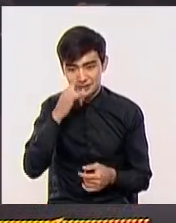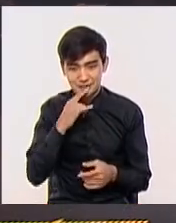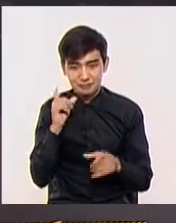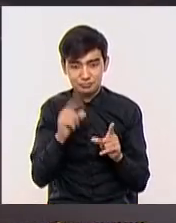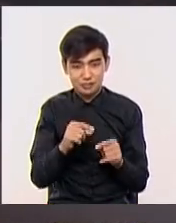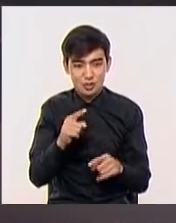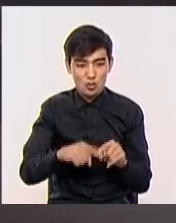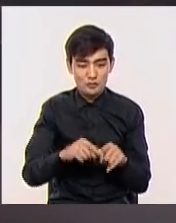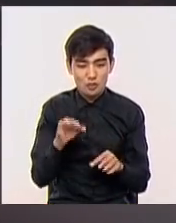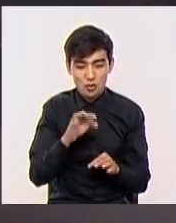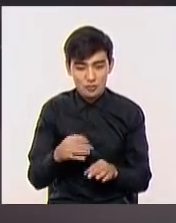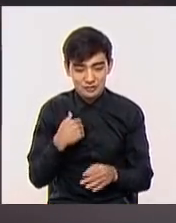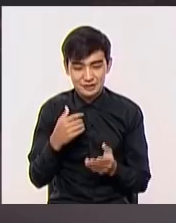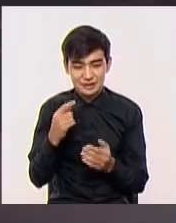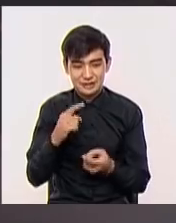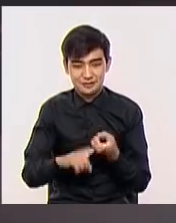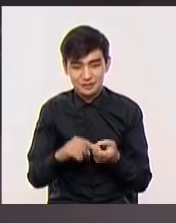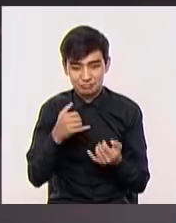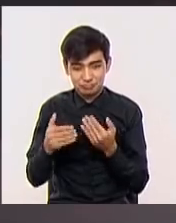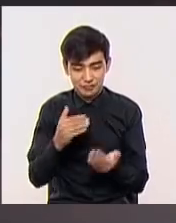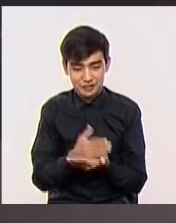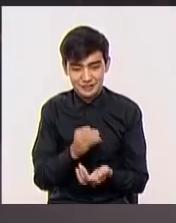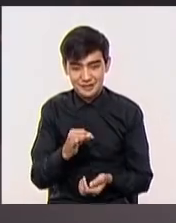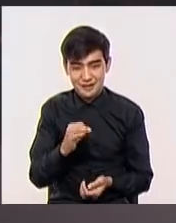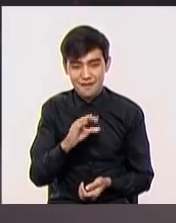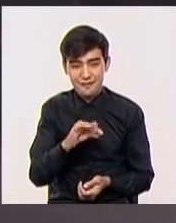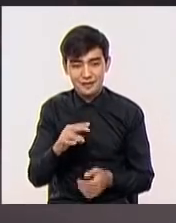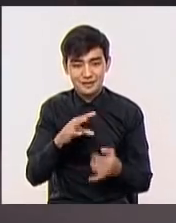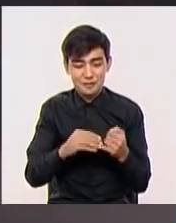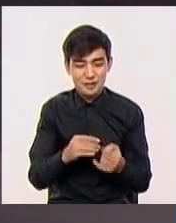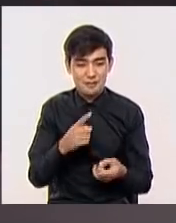туыстар арқылы тілшілермен байланысқа шығуда. Елге ауған